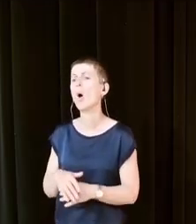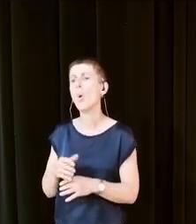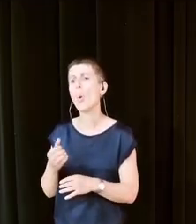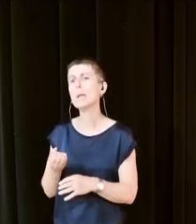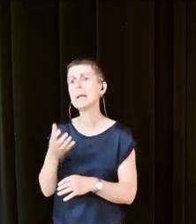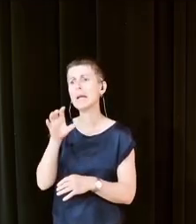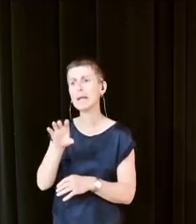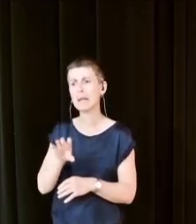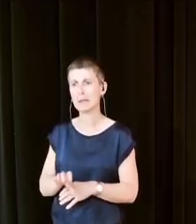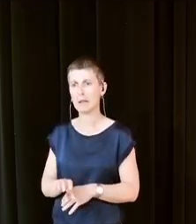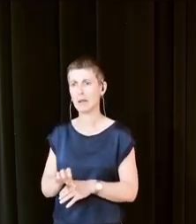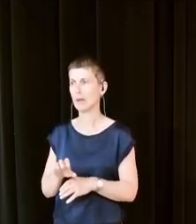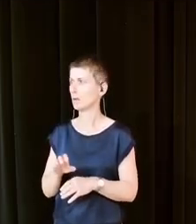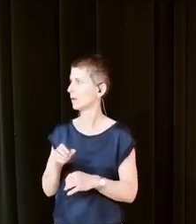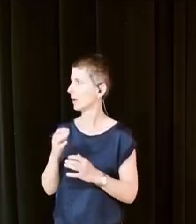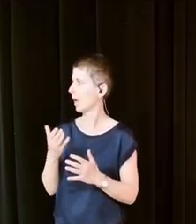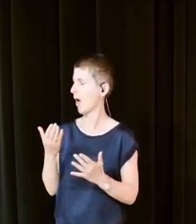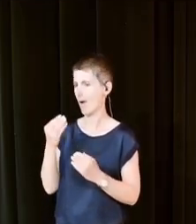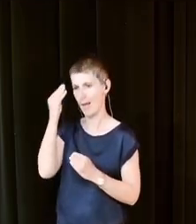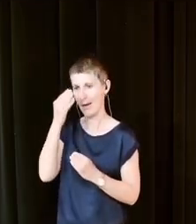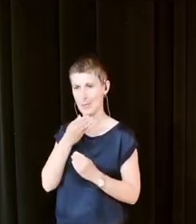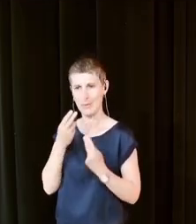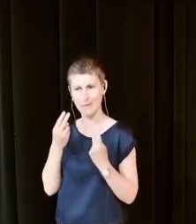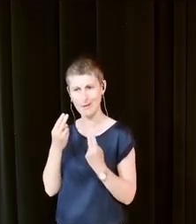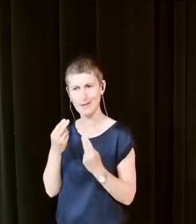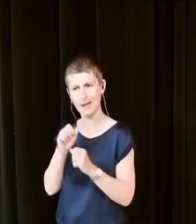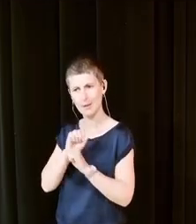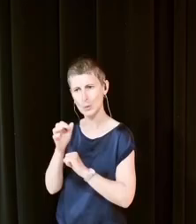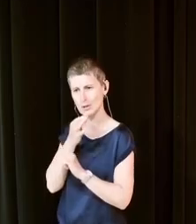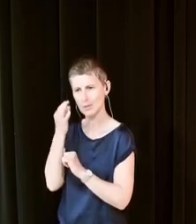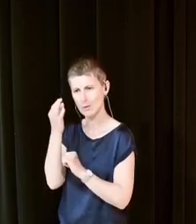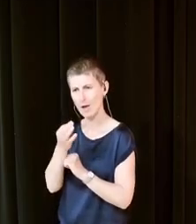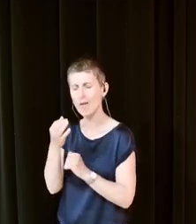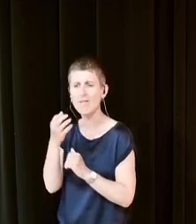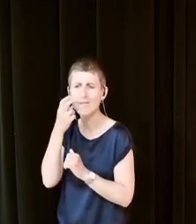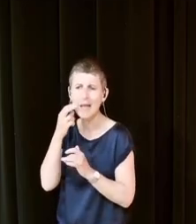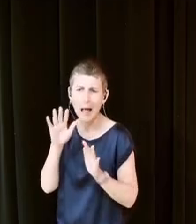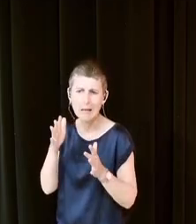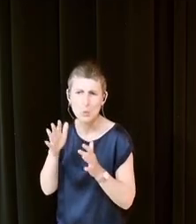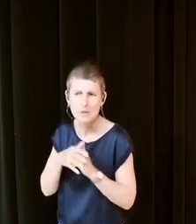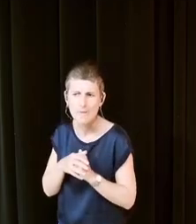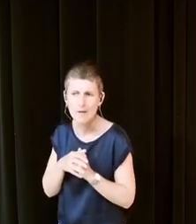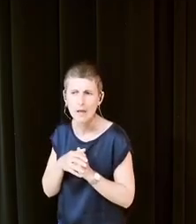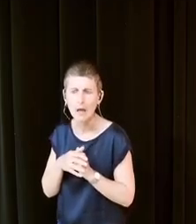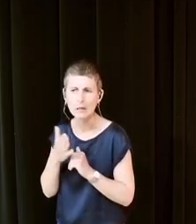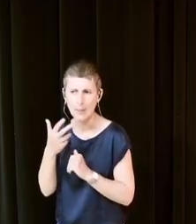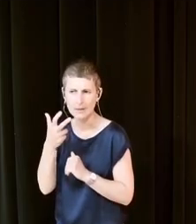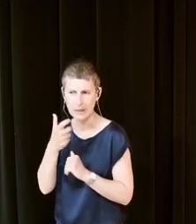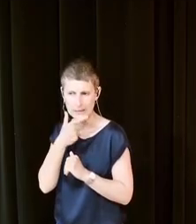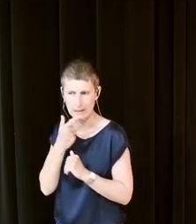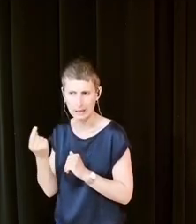es gar nicht wichtig ist, aber ich frage es aus Neugierde trotzdem, wie alt ist sie ungefähr geworden, wenn sie 30 war, als sie zu Ihnen